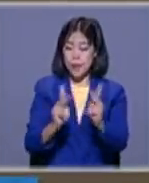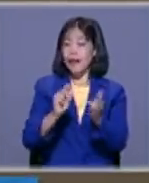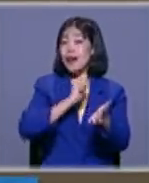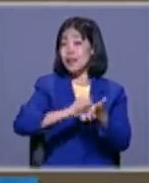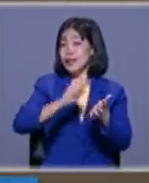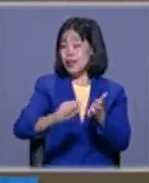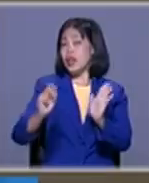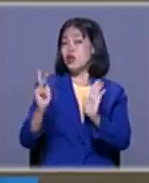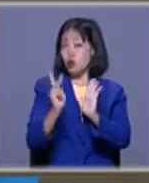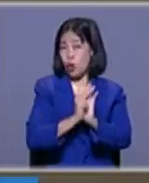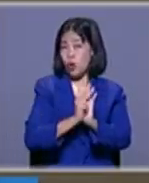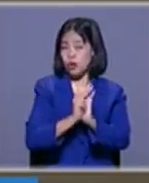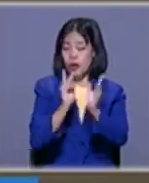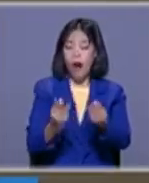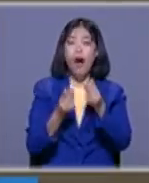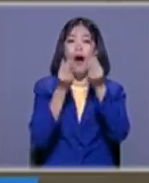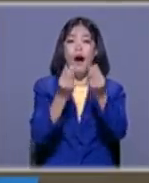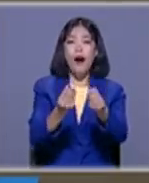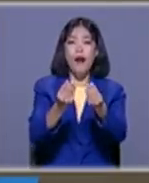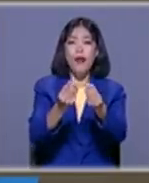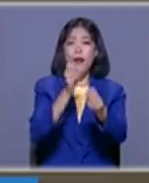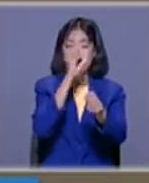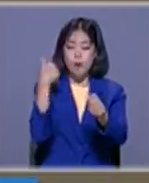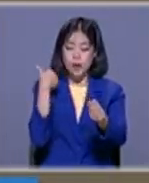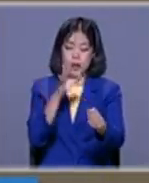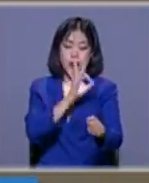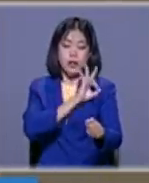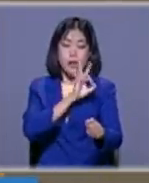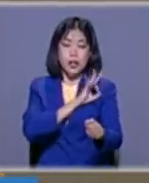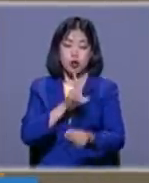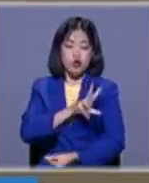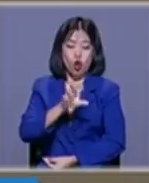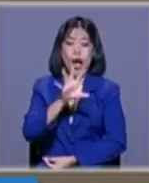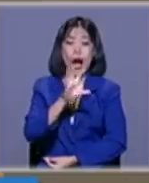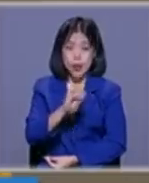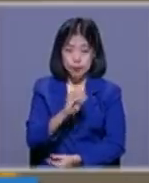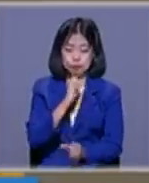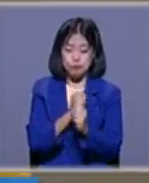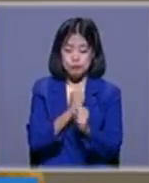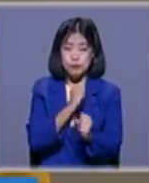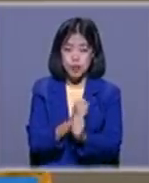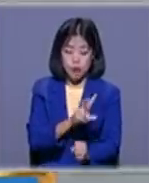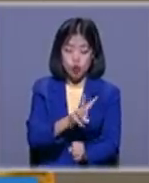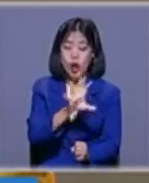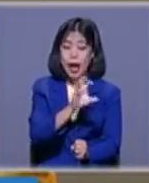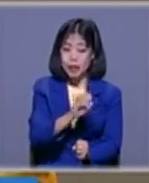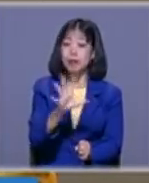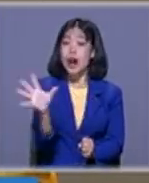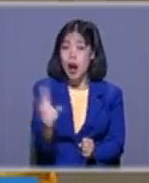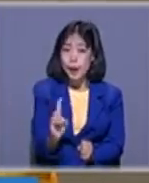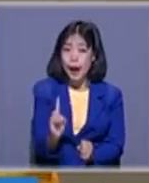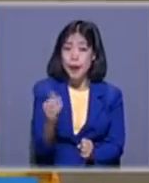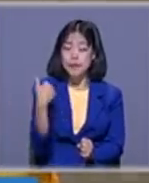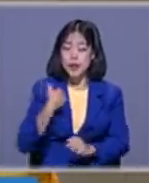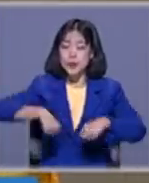กาให้พลเอกประยุทธ์สามารถตั้งวุฒิสมาชิก250คนได้และวุฒิสมาชิก250คนนั้นสามารถล